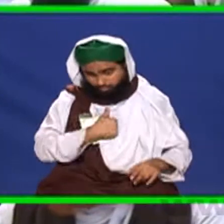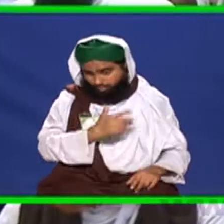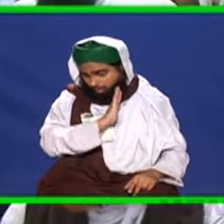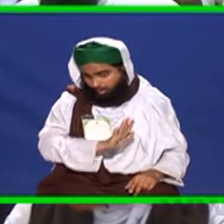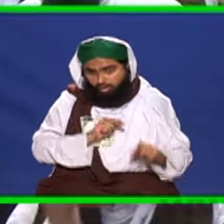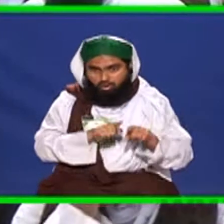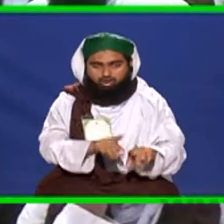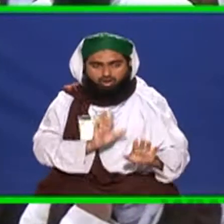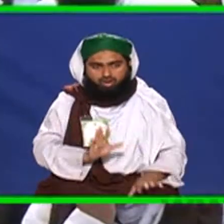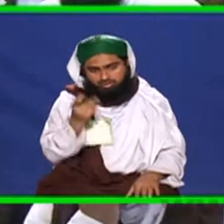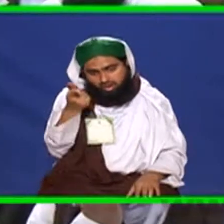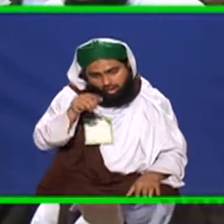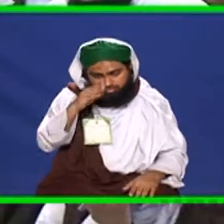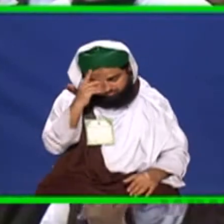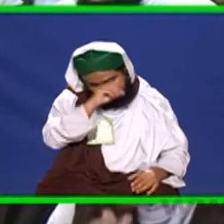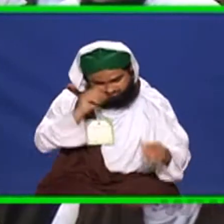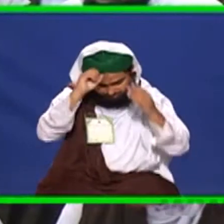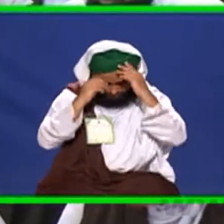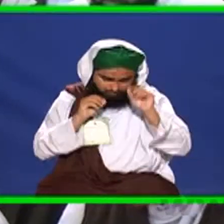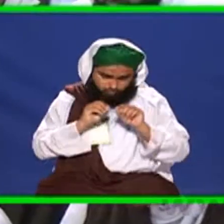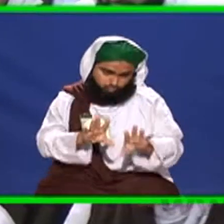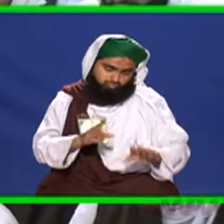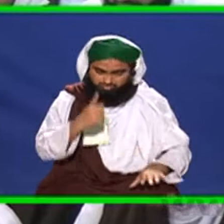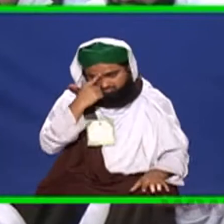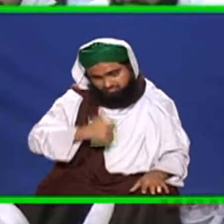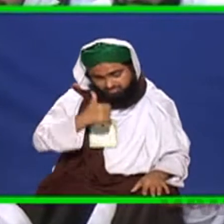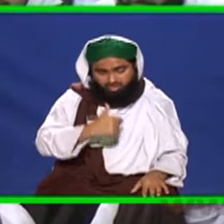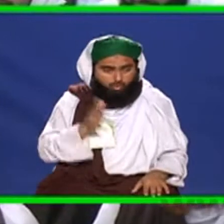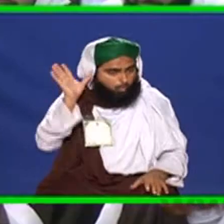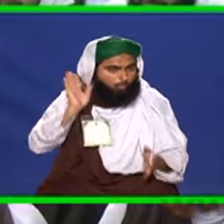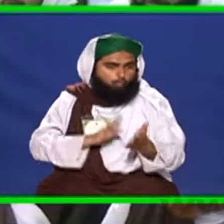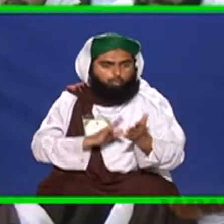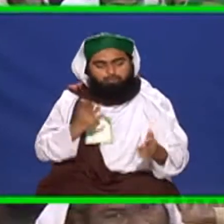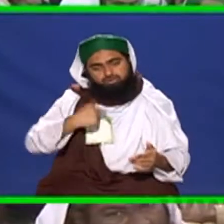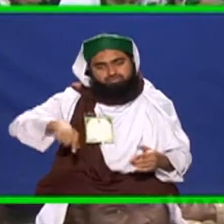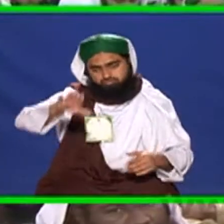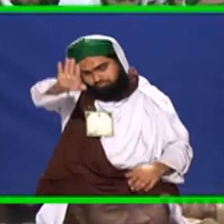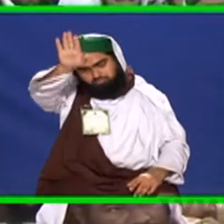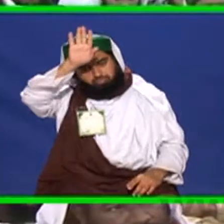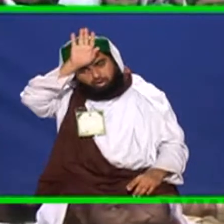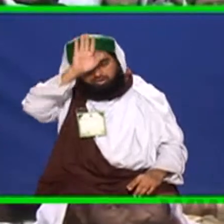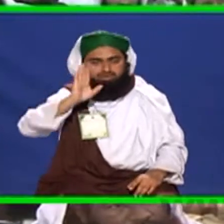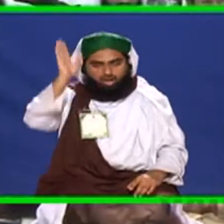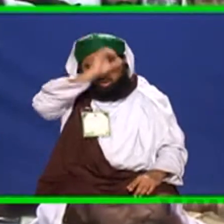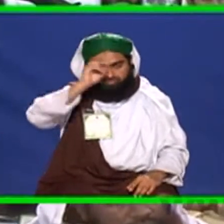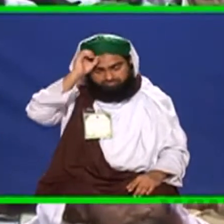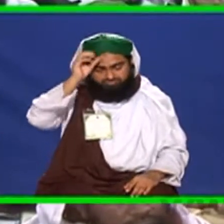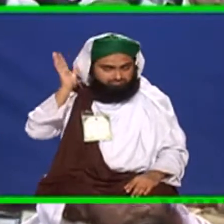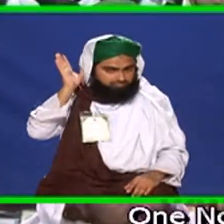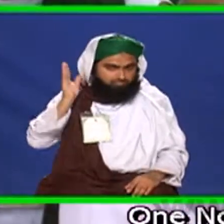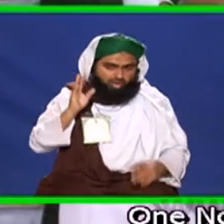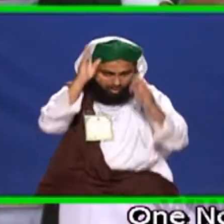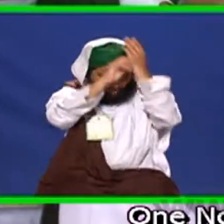से भी होने लग जाना चाहिए। बांधा करो सर पर अमामा, ये मोमिनों का ताज, मोमिनों का ताज